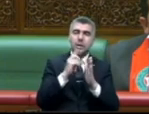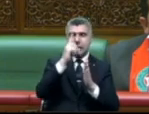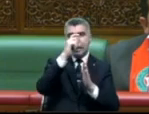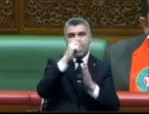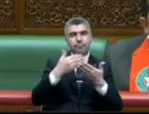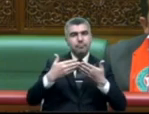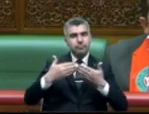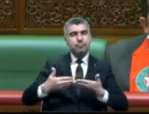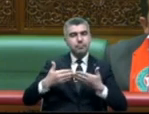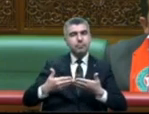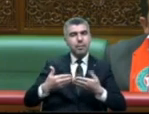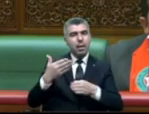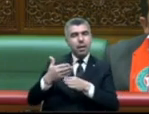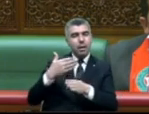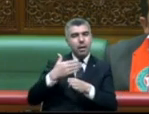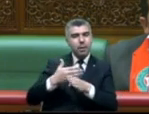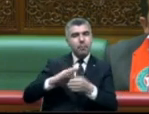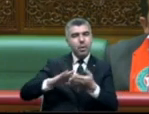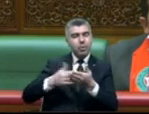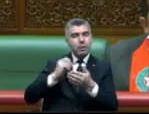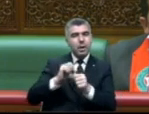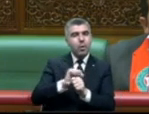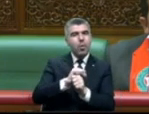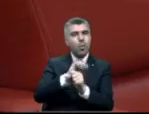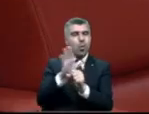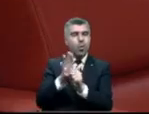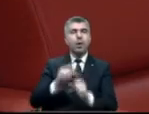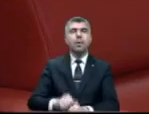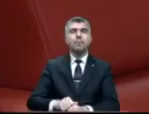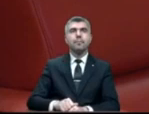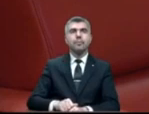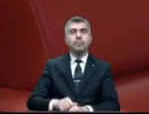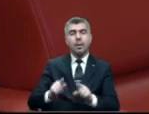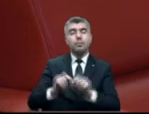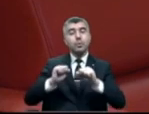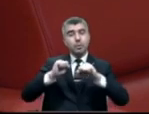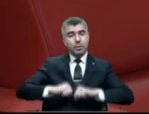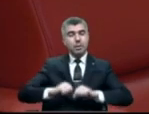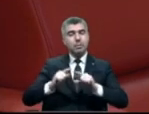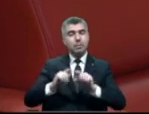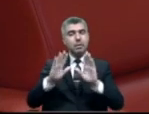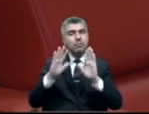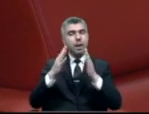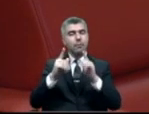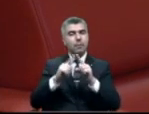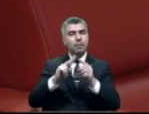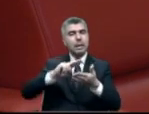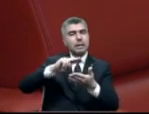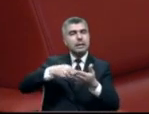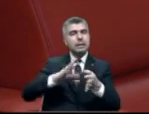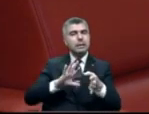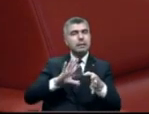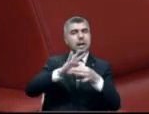الصعبة التي عاشتها بلادنا جراء أزمة كورونا، منوهين بالاتفاقية التي وقعت في إطار